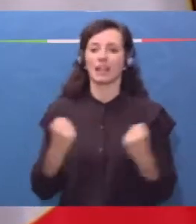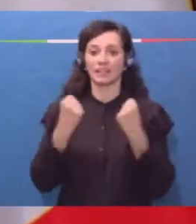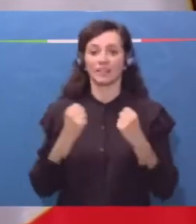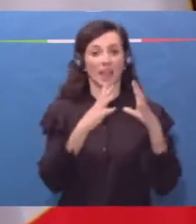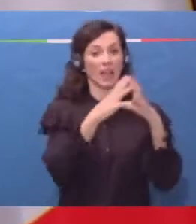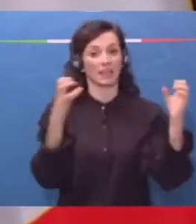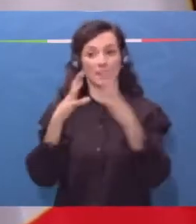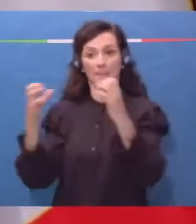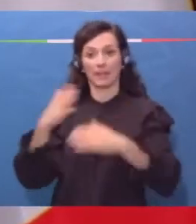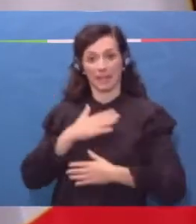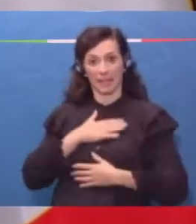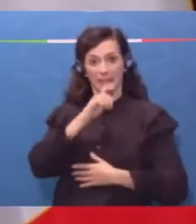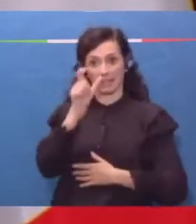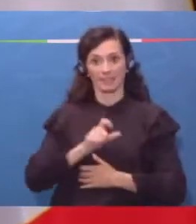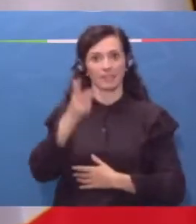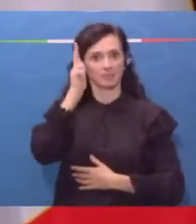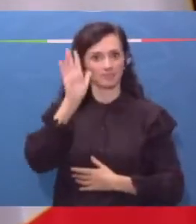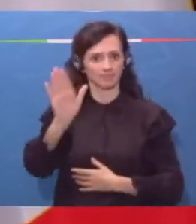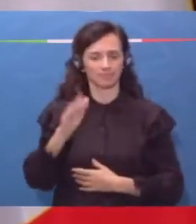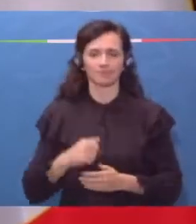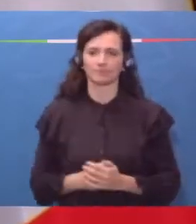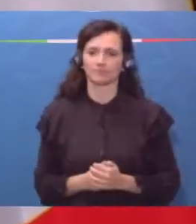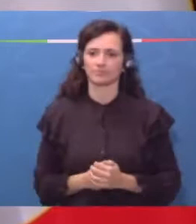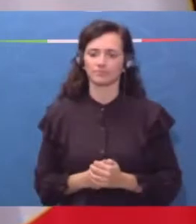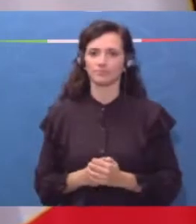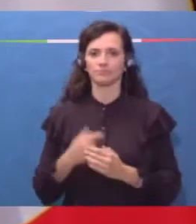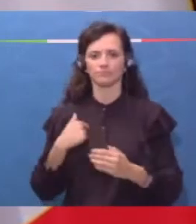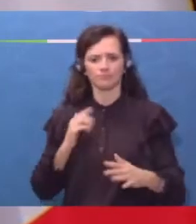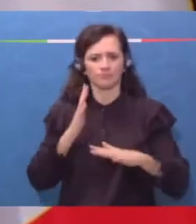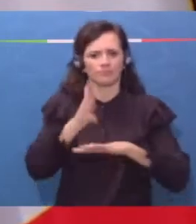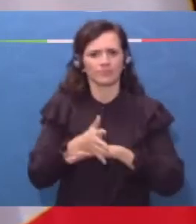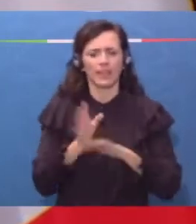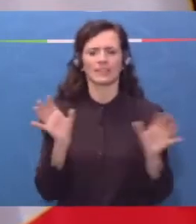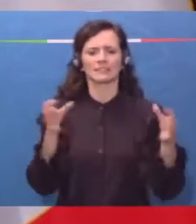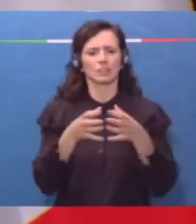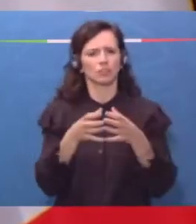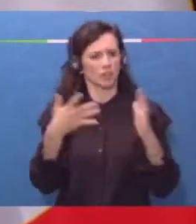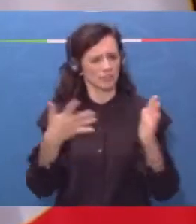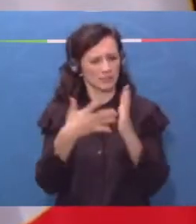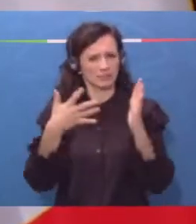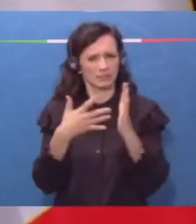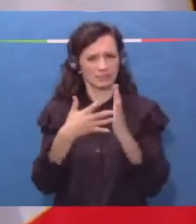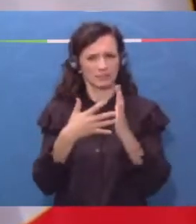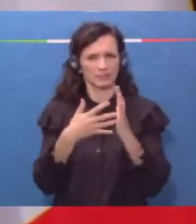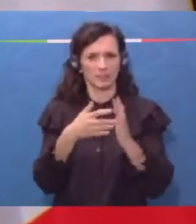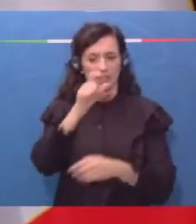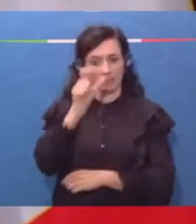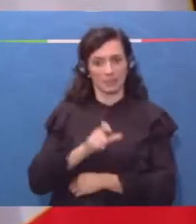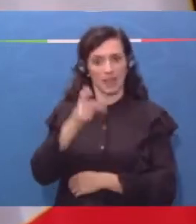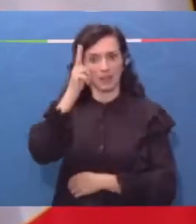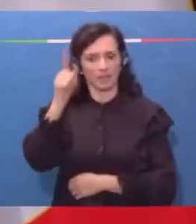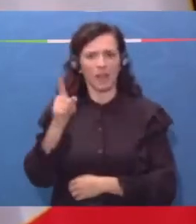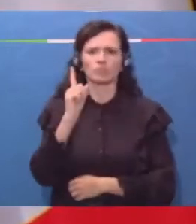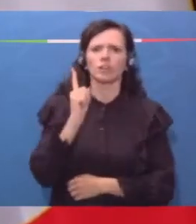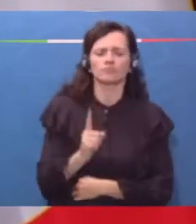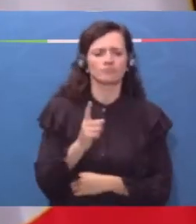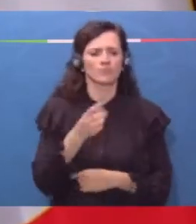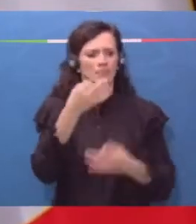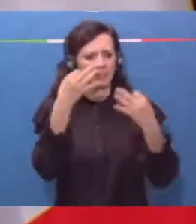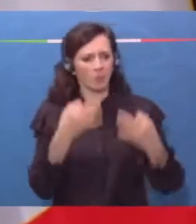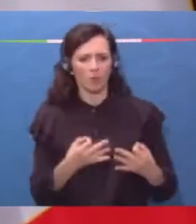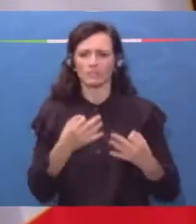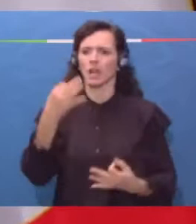imprese. Interveniamo nei settori cruciali per i nostri paesi, dalla sicurezza alla giustizia,